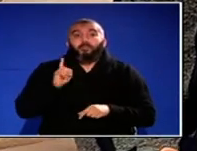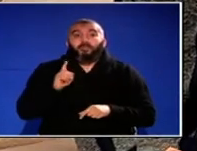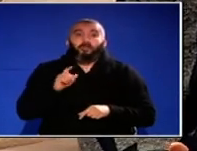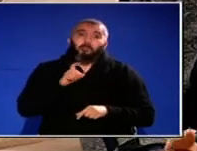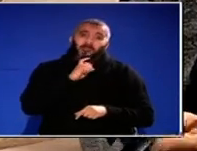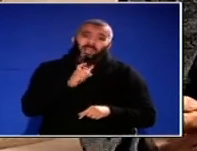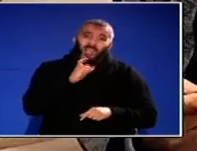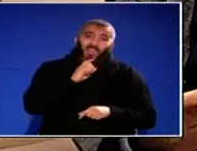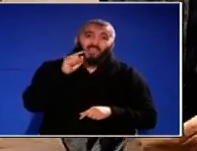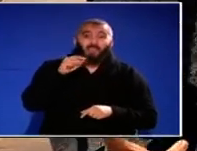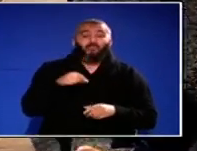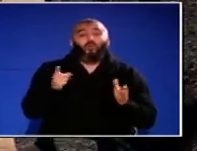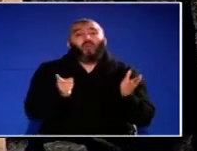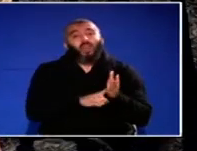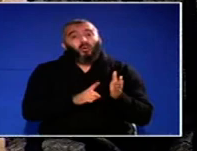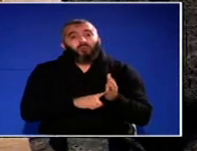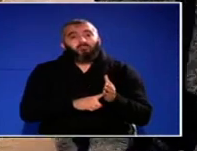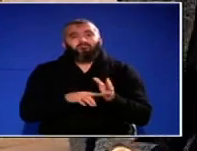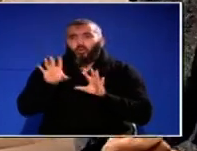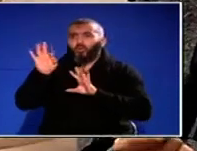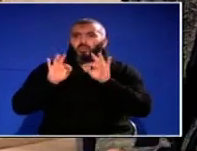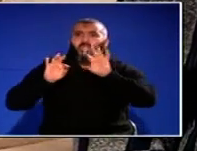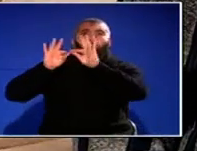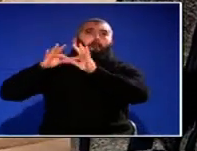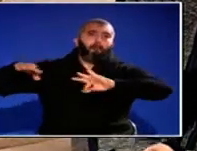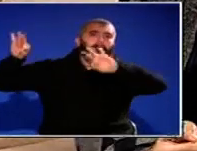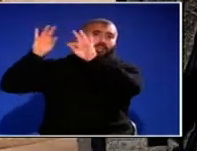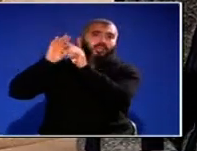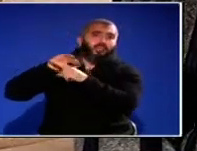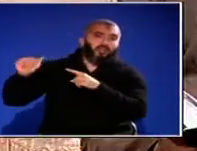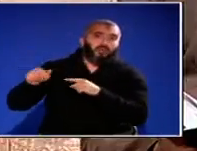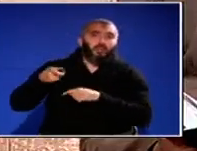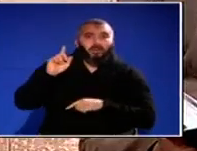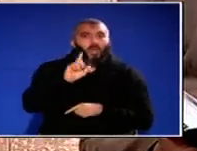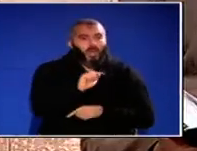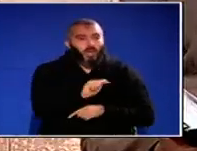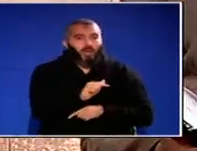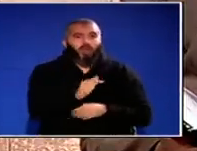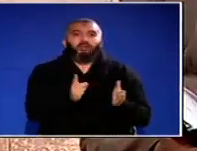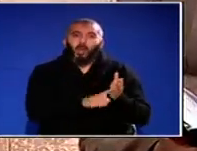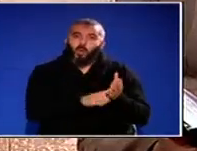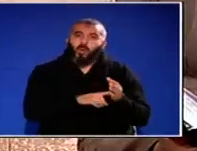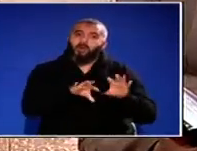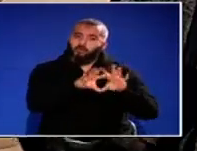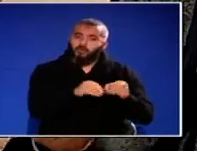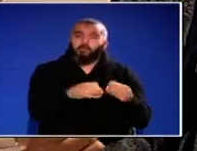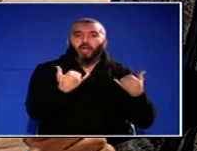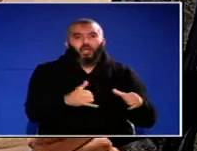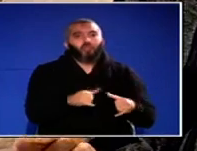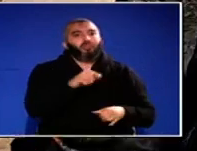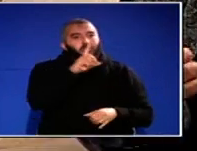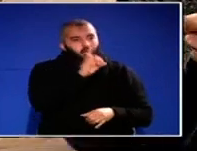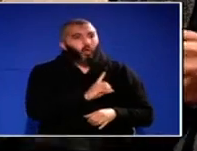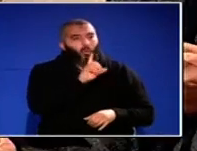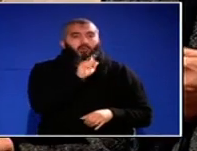تاعو، فبعض الدول تأخذ به وبعض الدول تأخذ. ولكن احنا عندنا الآن في قانون الأسرة الجزائرية موجود، يبقى فقط